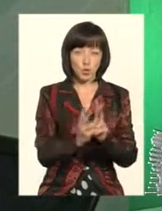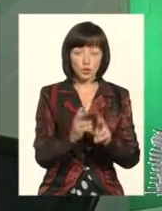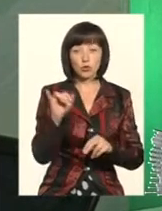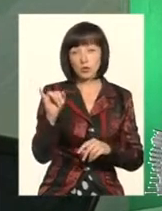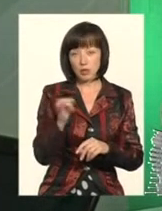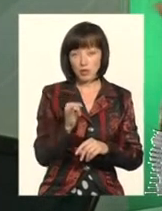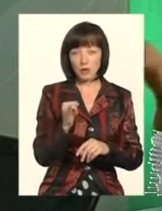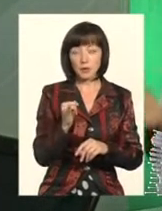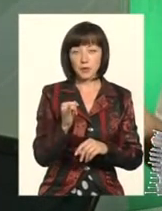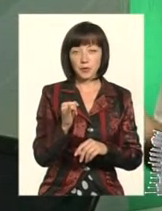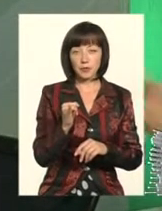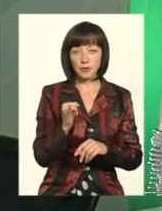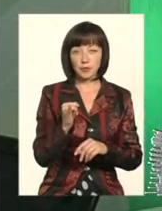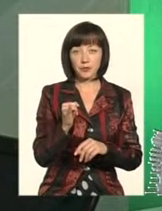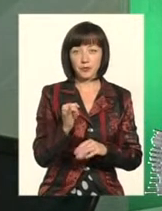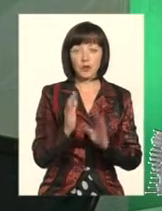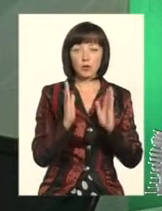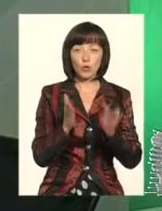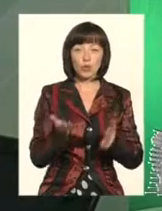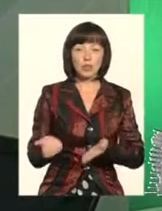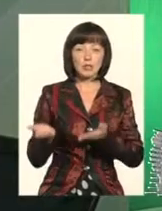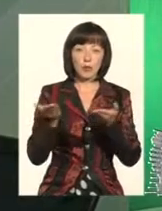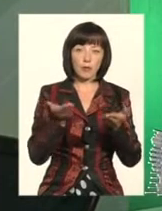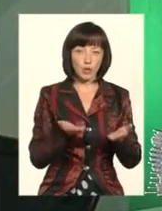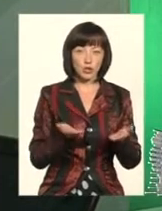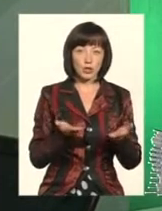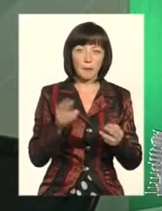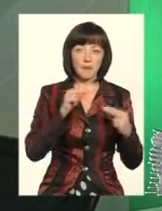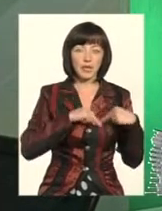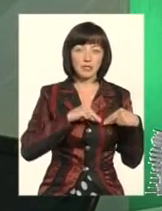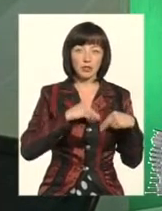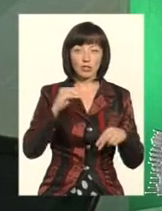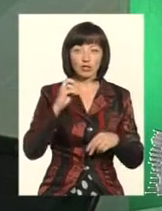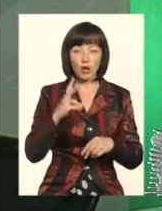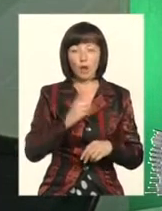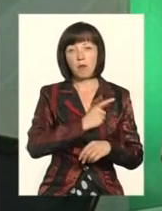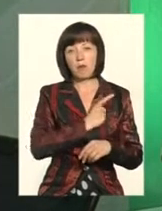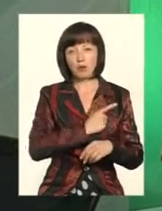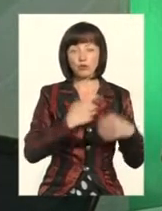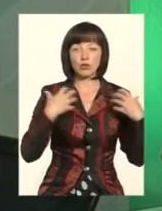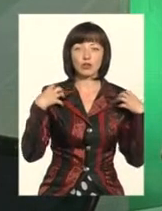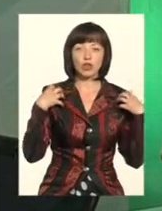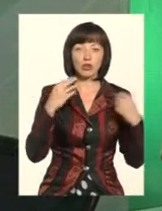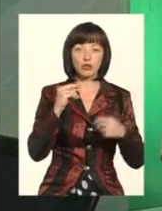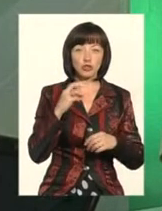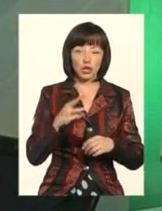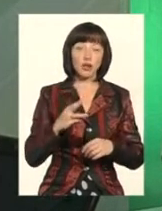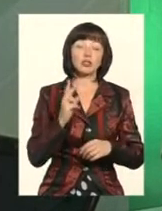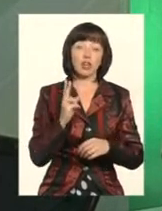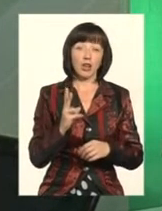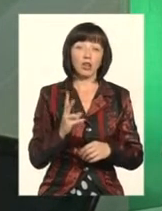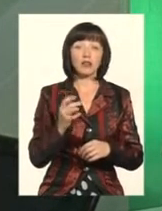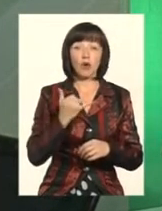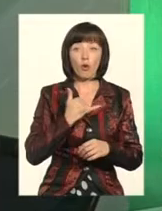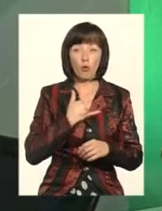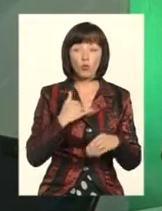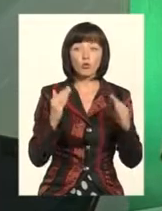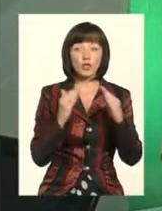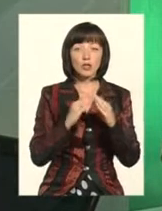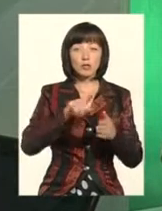І будуть запрошені працівники ЖЕКу, майстер, начальник ЖЕКа. І нас такого місця в будинку